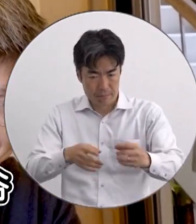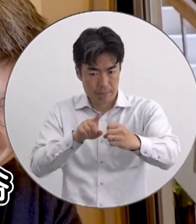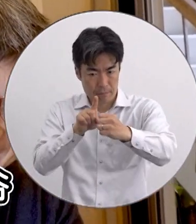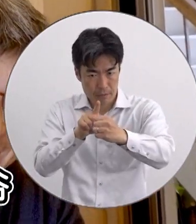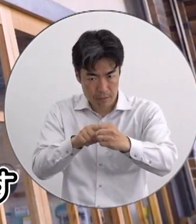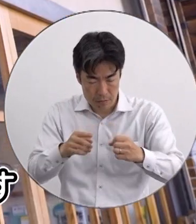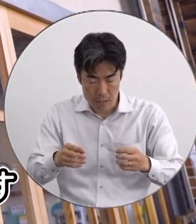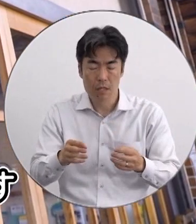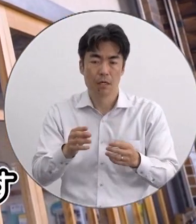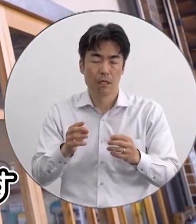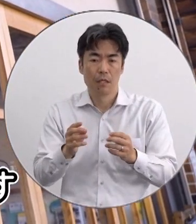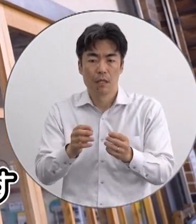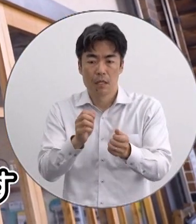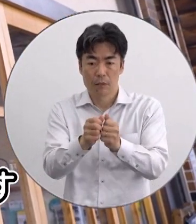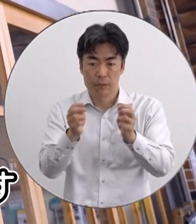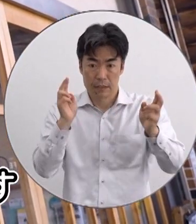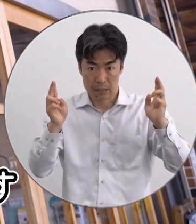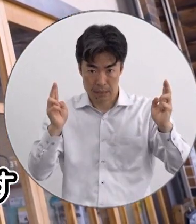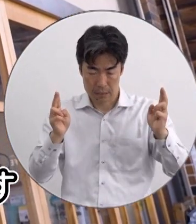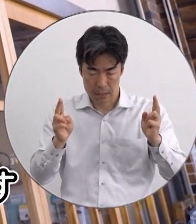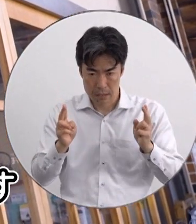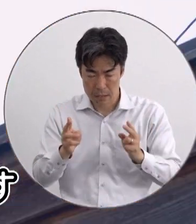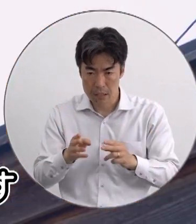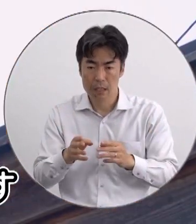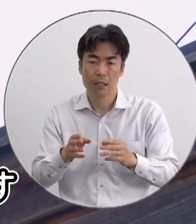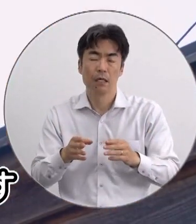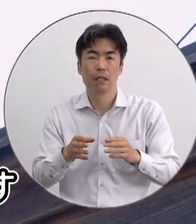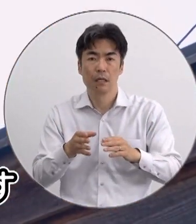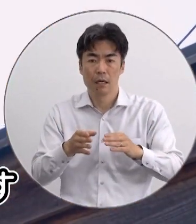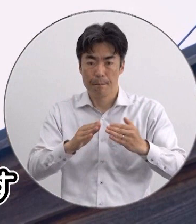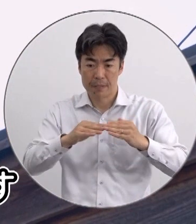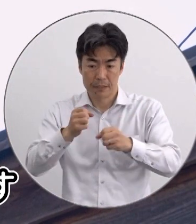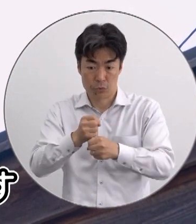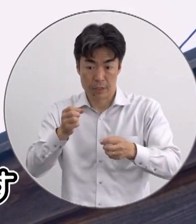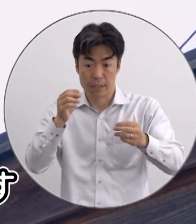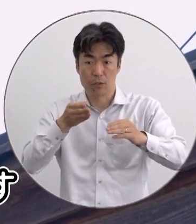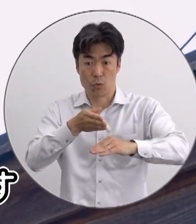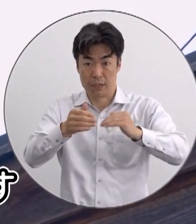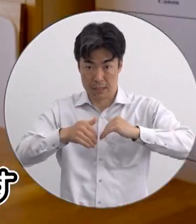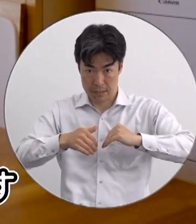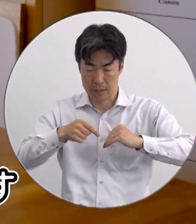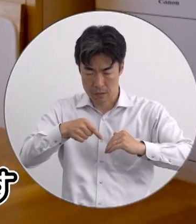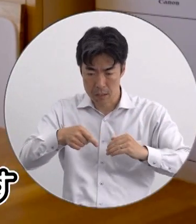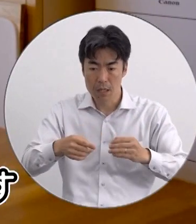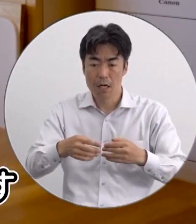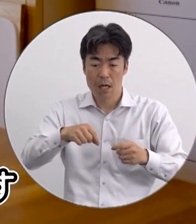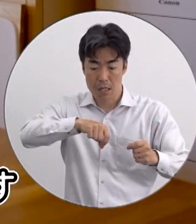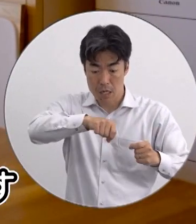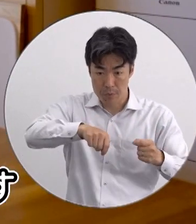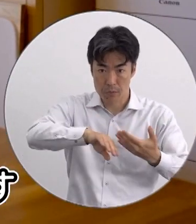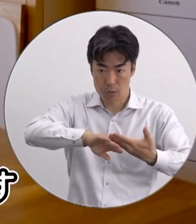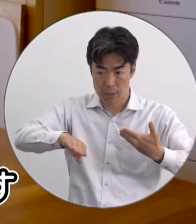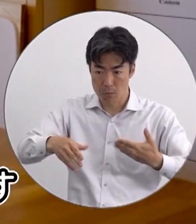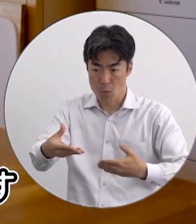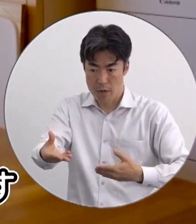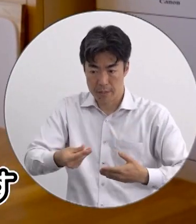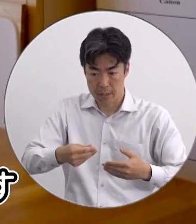越谷。カフェ事業の他にも人材育成事業、レンタルオフィス事業を行っています